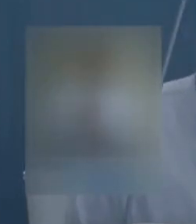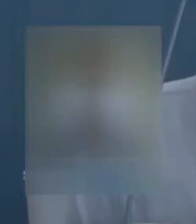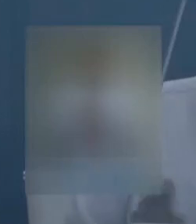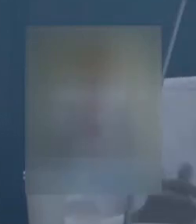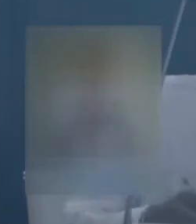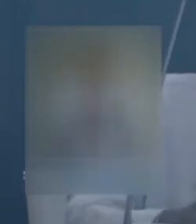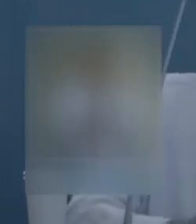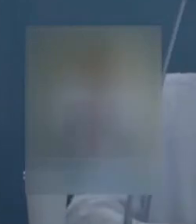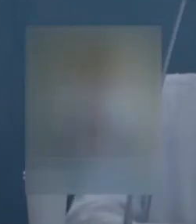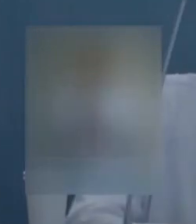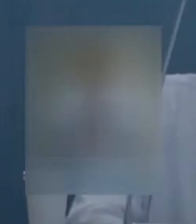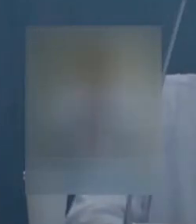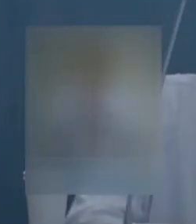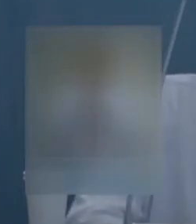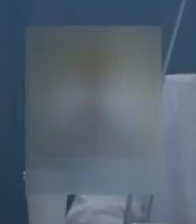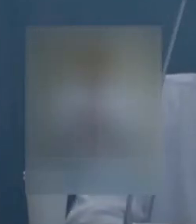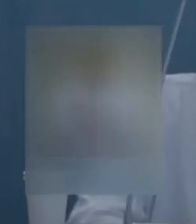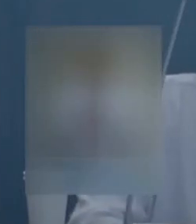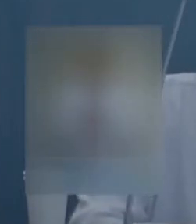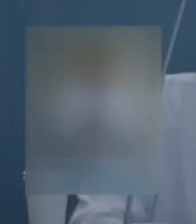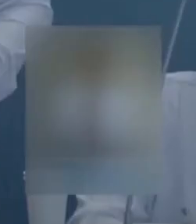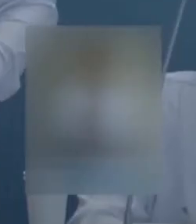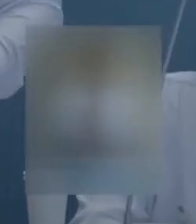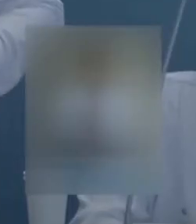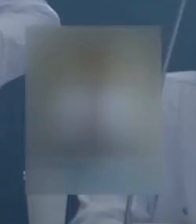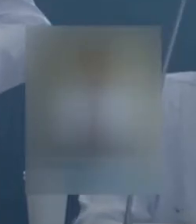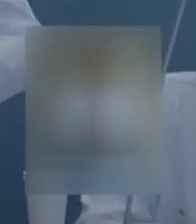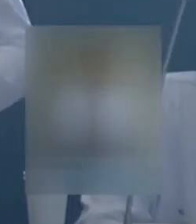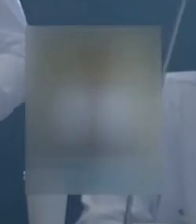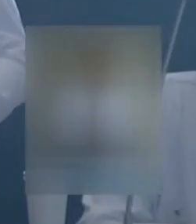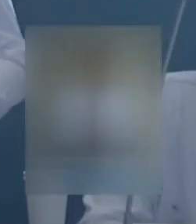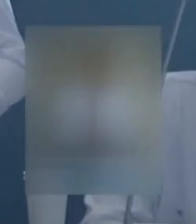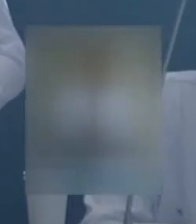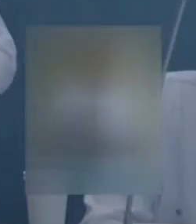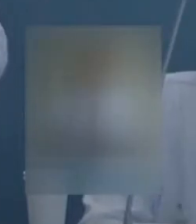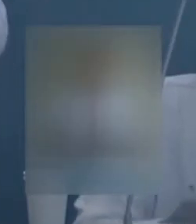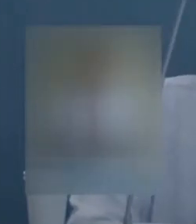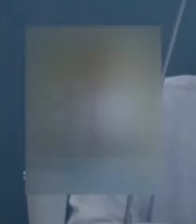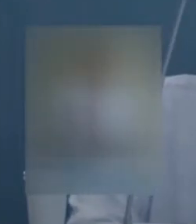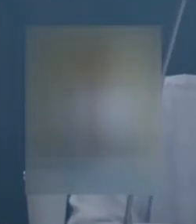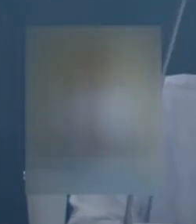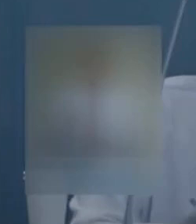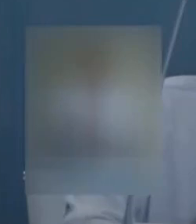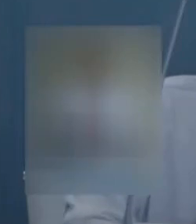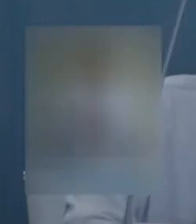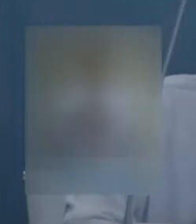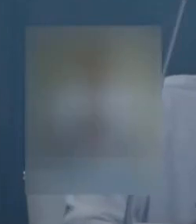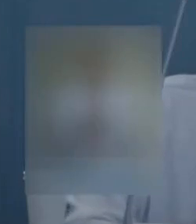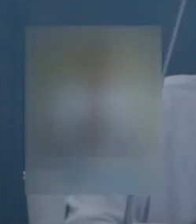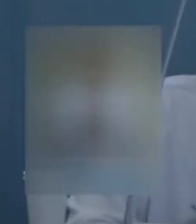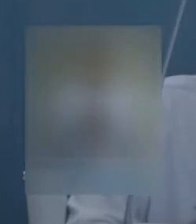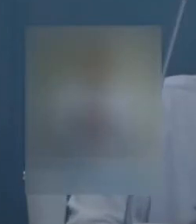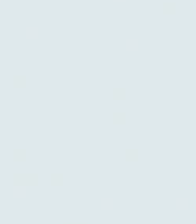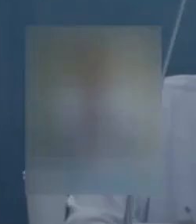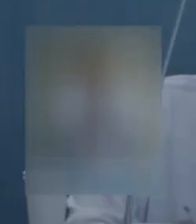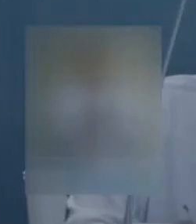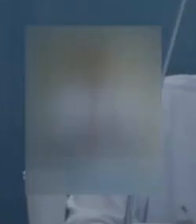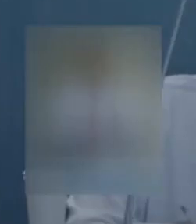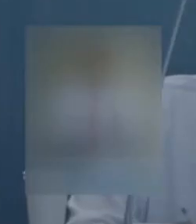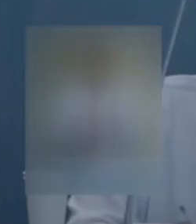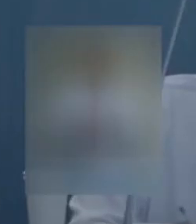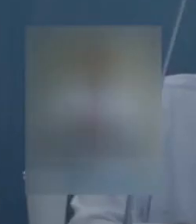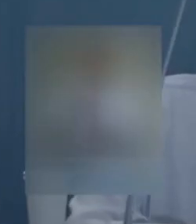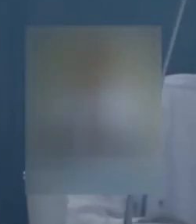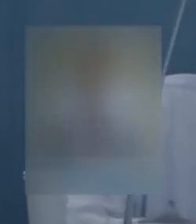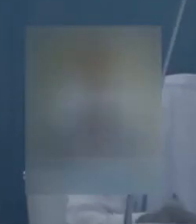මැතිතුමතුරු කතා කරපු ජයවේන් වැඩ කරන කොහොම අඬන්න ඕනේද මං අහන්නේ. එතුමා පිළියරගෙන තියෙනවා එතුමා හදපු මේ සුරංගන අයවැලේකනේ. ලබන